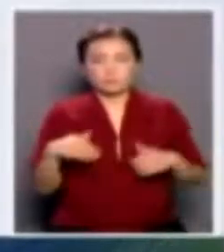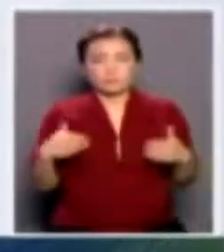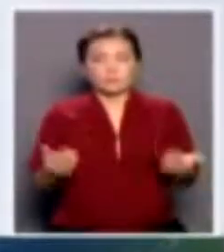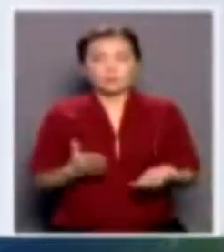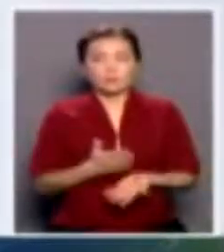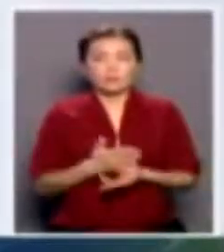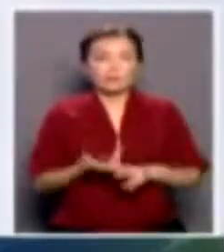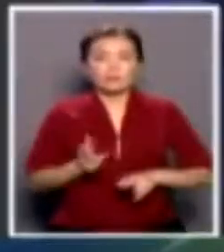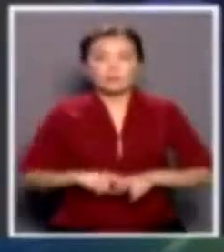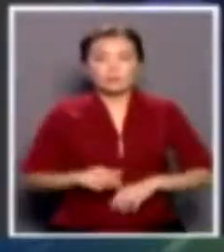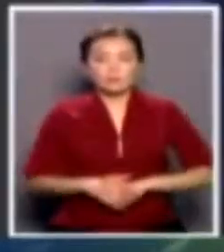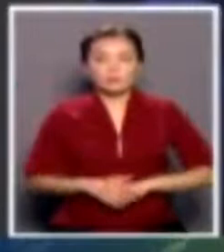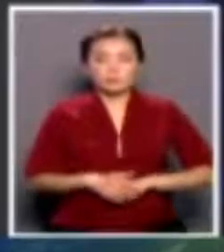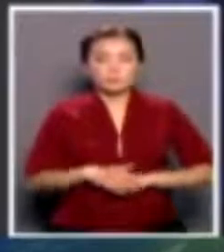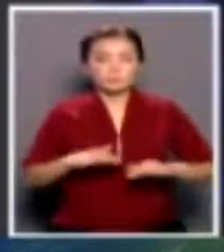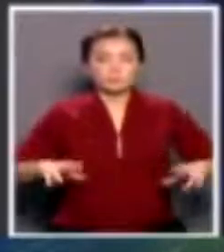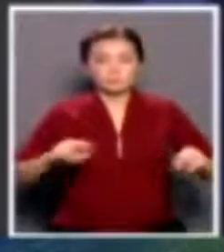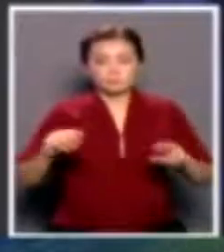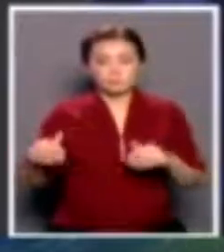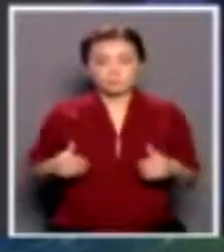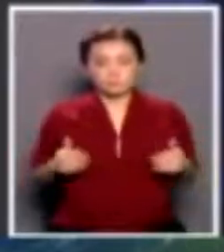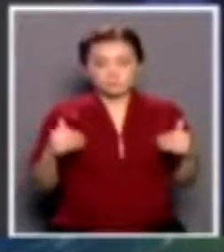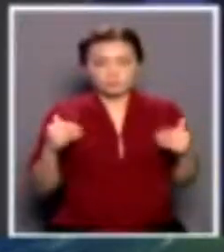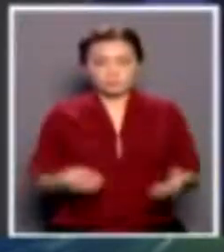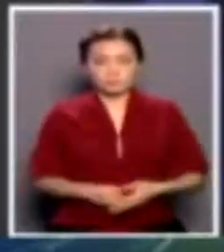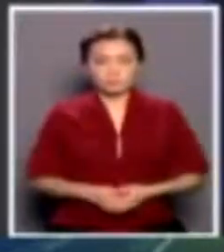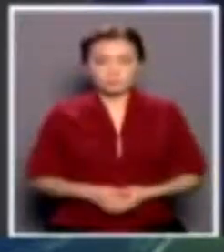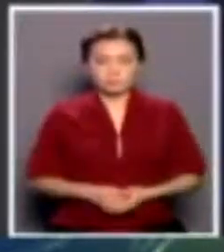aytıp, olsa indi, balılar bakıttı bolunlar.